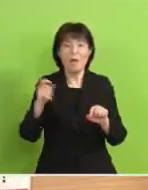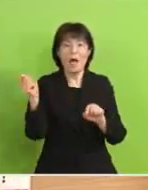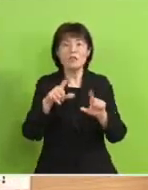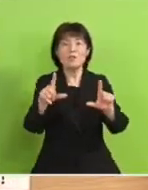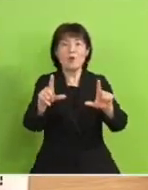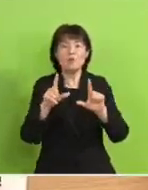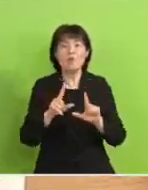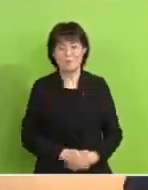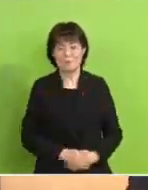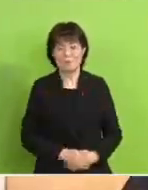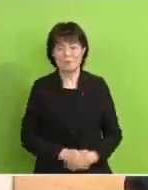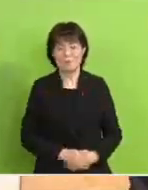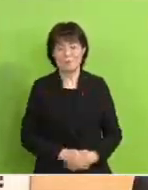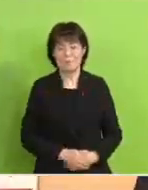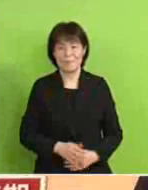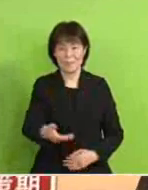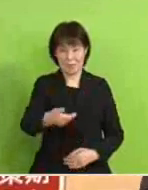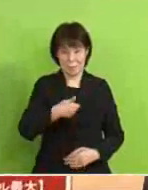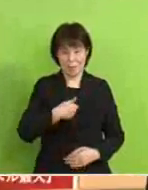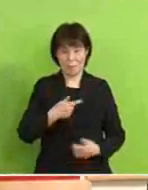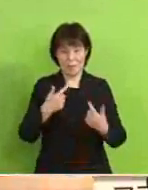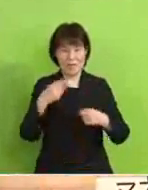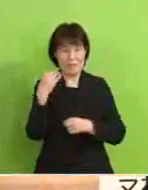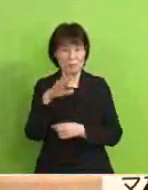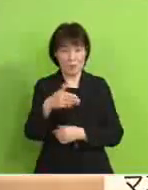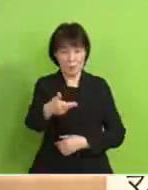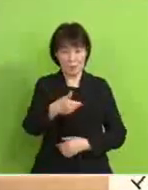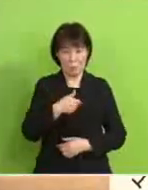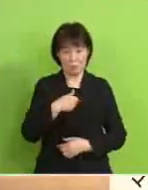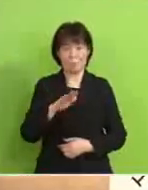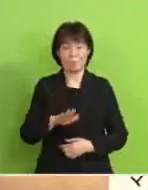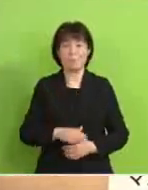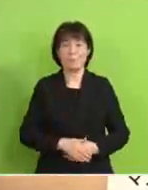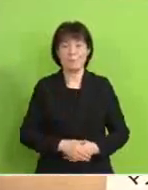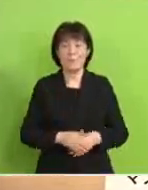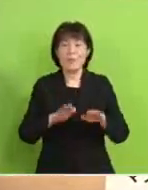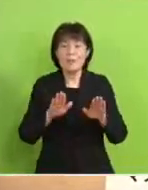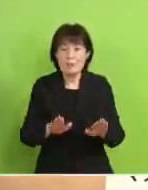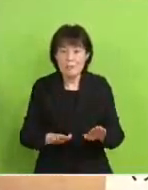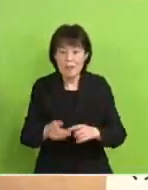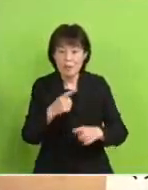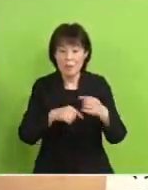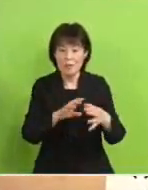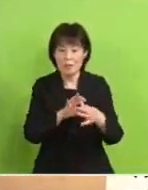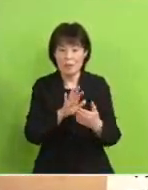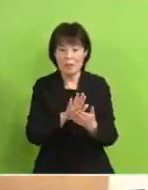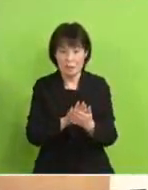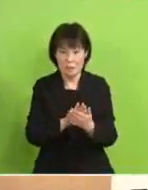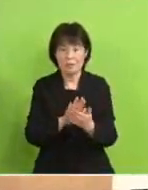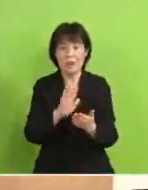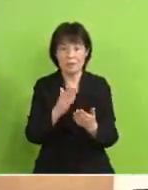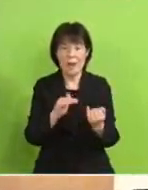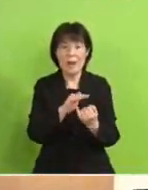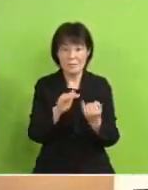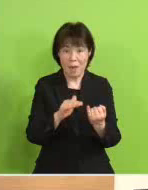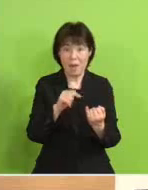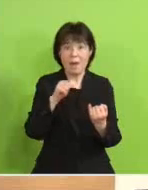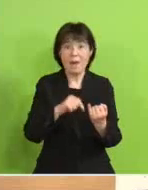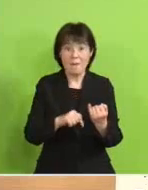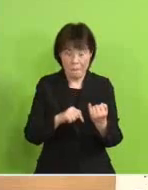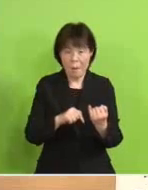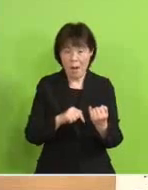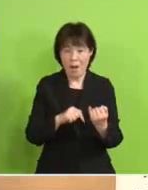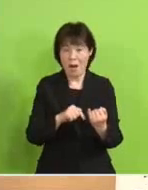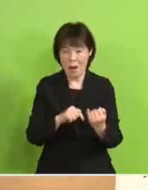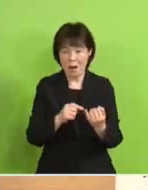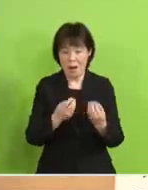受け止めお願いします、はい、 すみません、毎日新聞です、はい、今のお話に関連なんですけれども、はい、まあ、愛媛の方では今重点